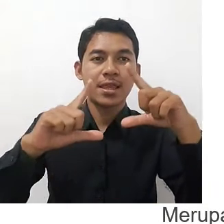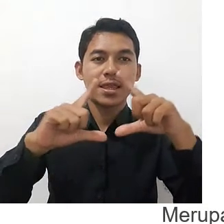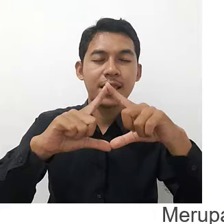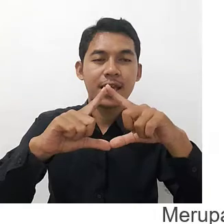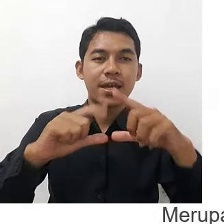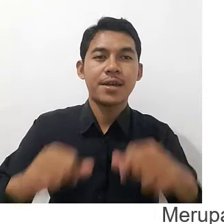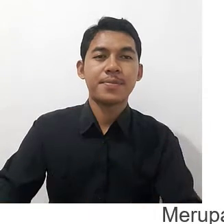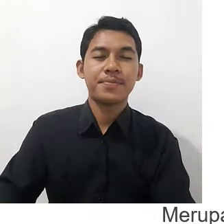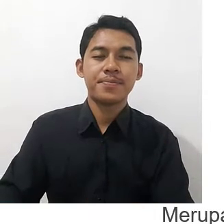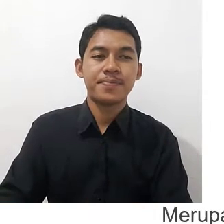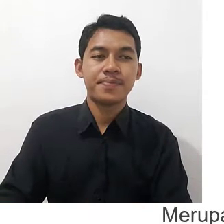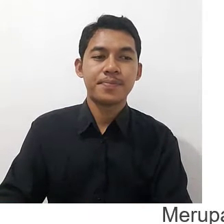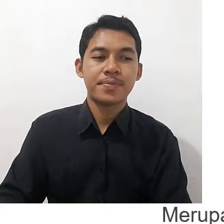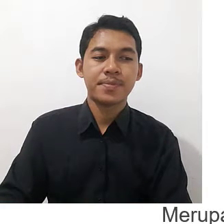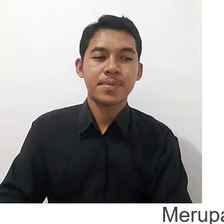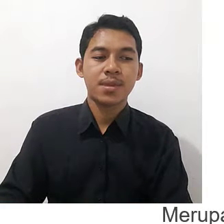Nah,